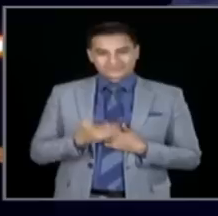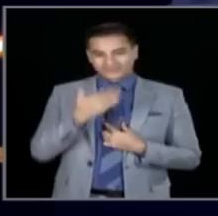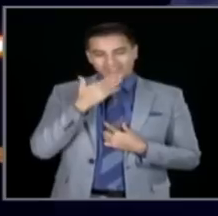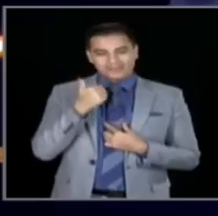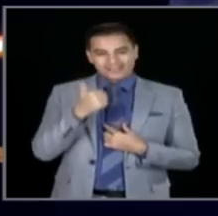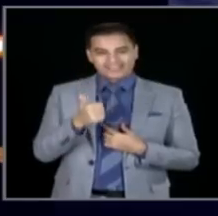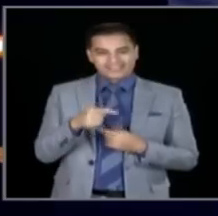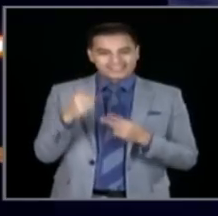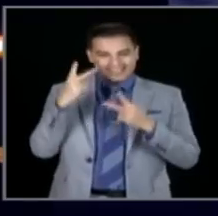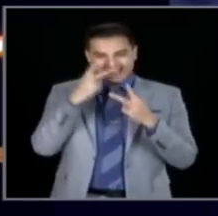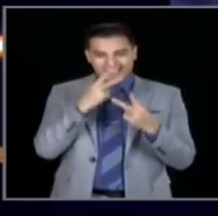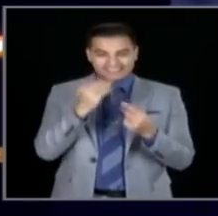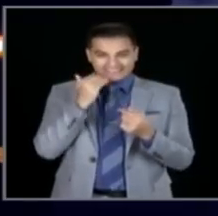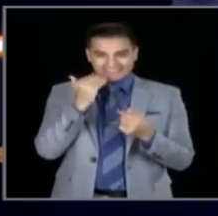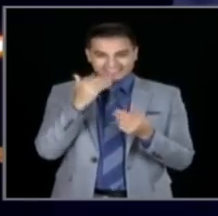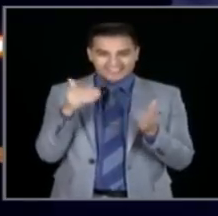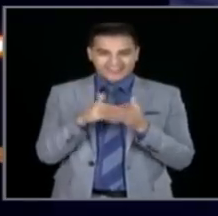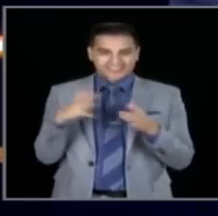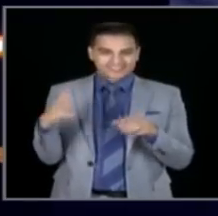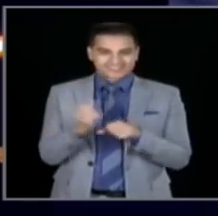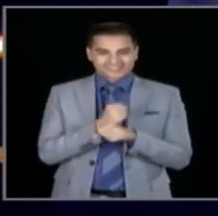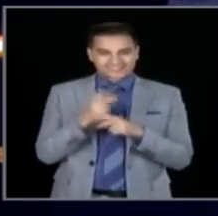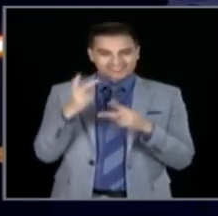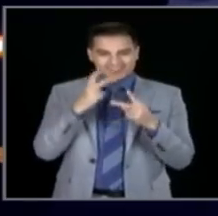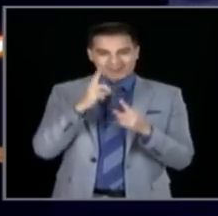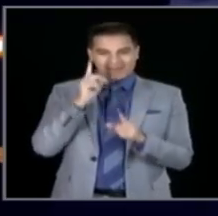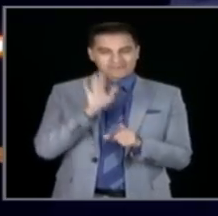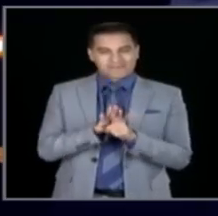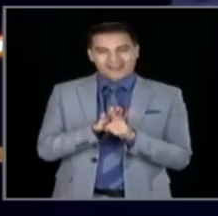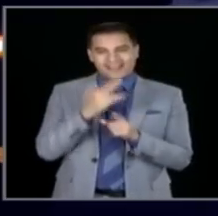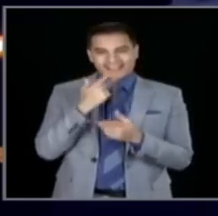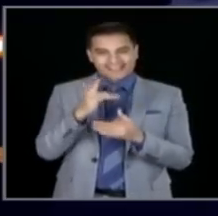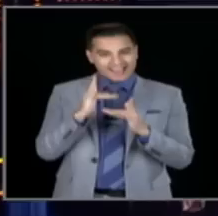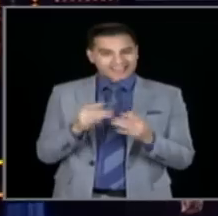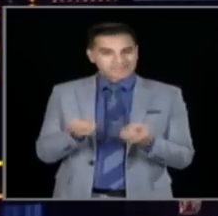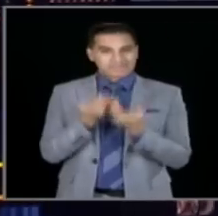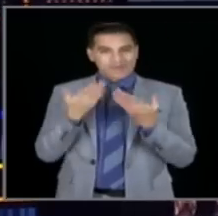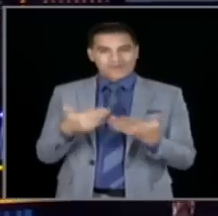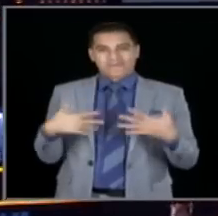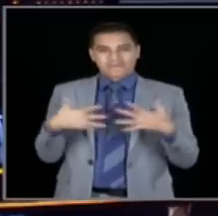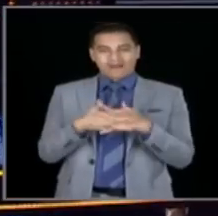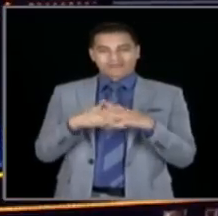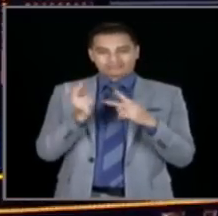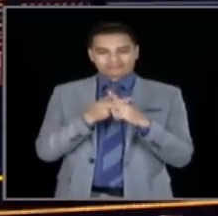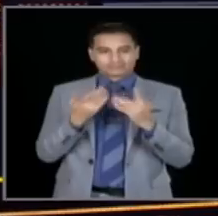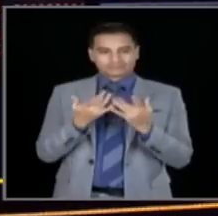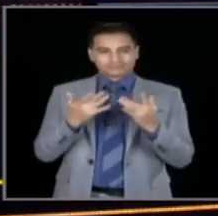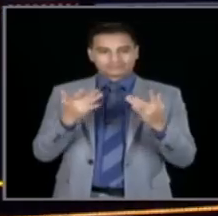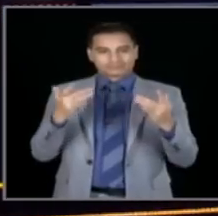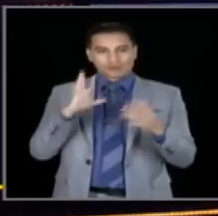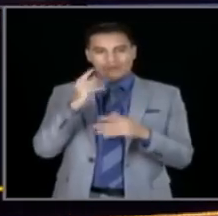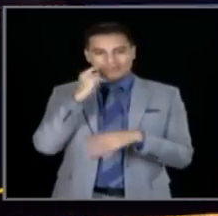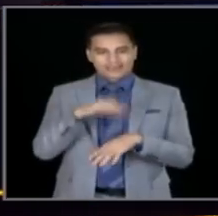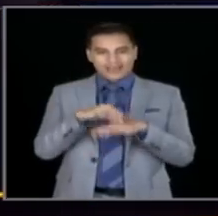جدا الواحد يحلم حلم ويفضل وراه لغايه ما يحققه. الحمد لله. واديك قاعده في الاستوديو وسط الجمهور وقدام